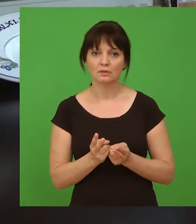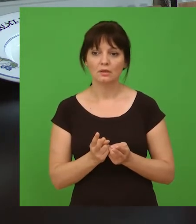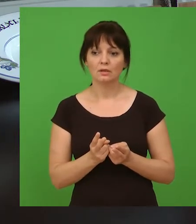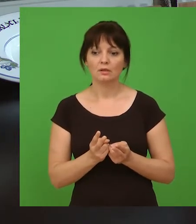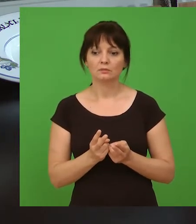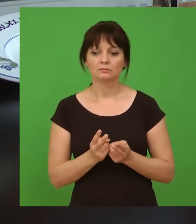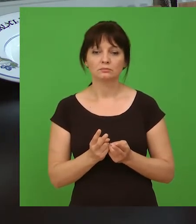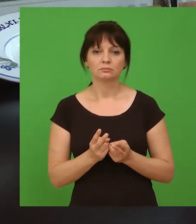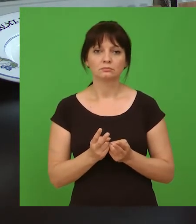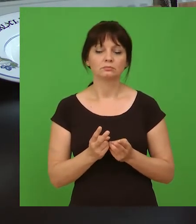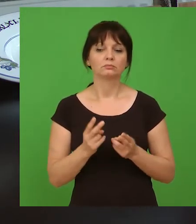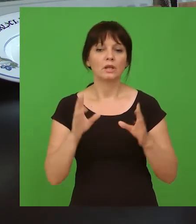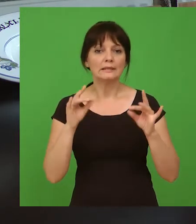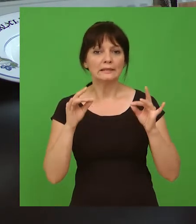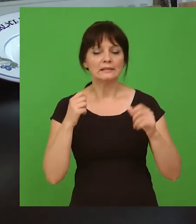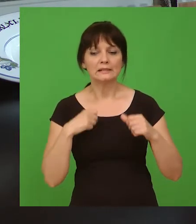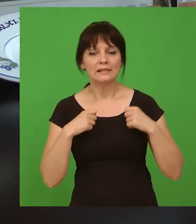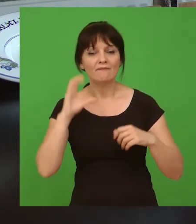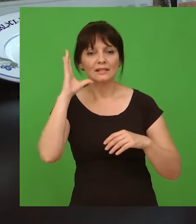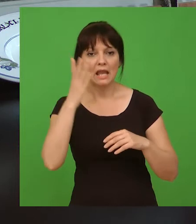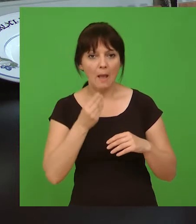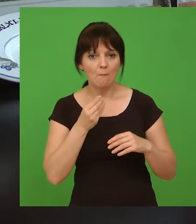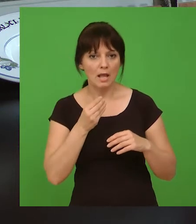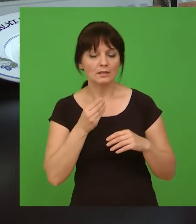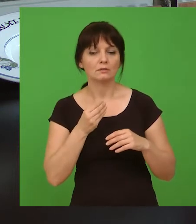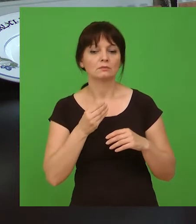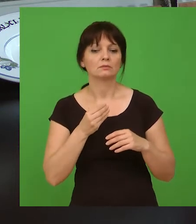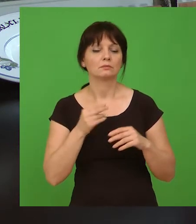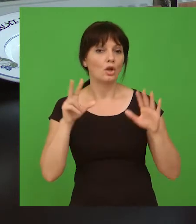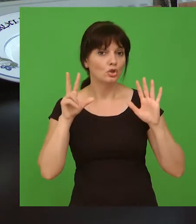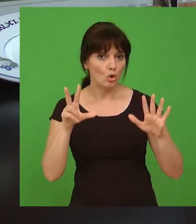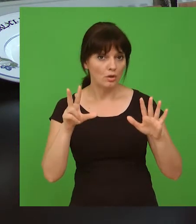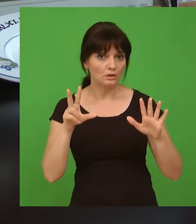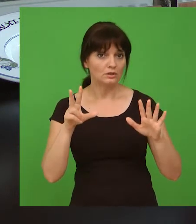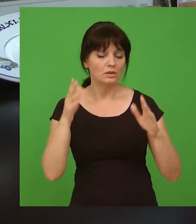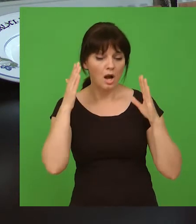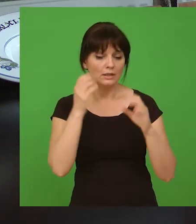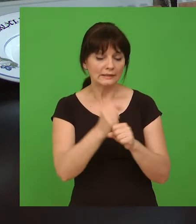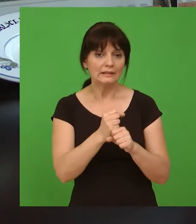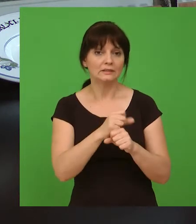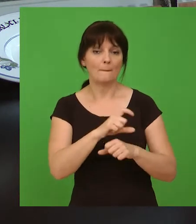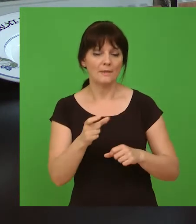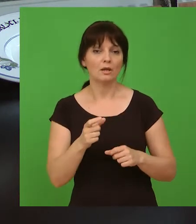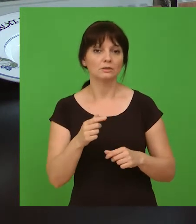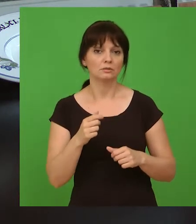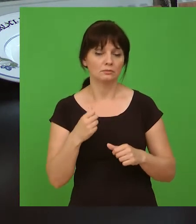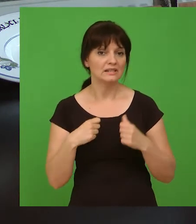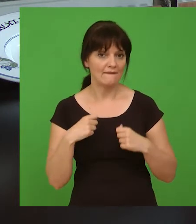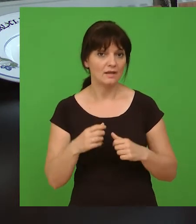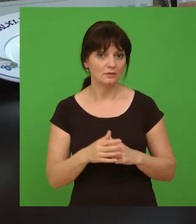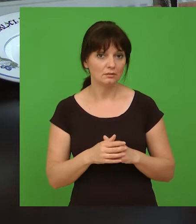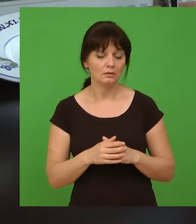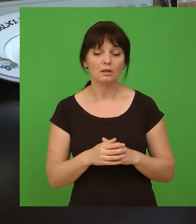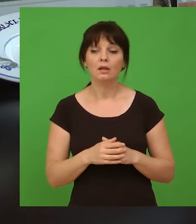10 szenvedőből 8 keresztény ember, aki szenved a hitéért. Másrészt azért jöttünk